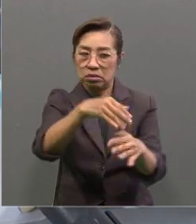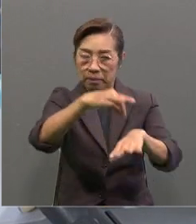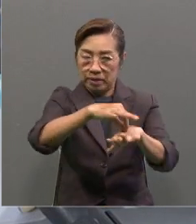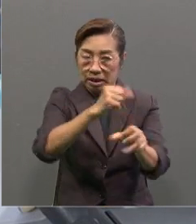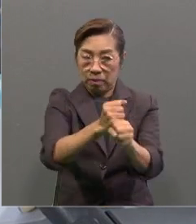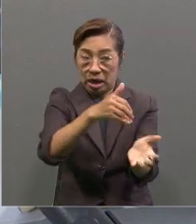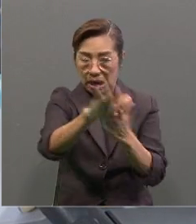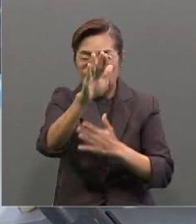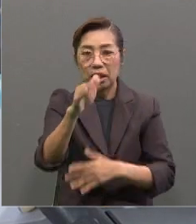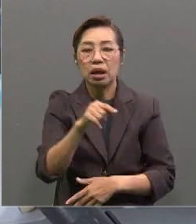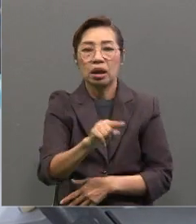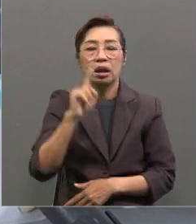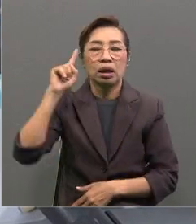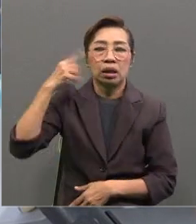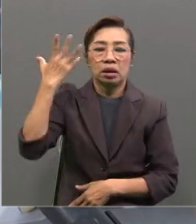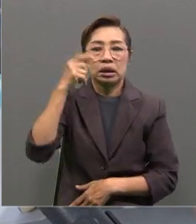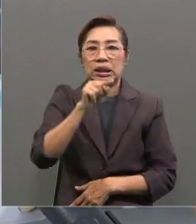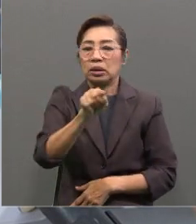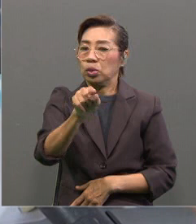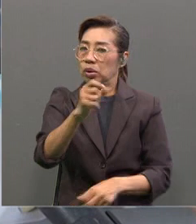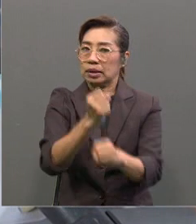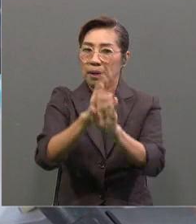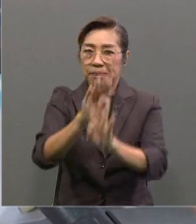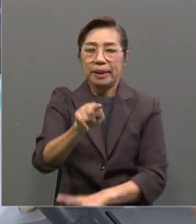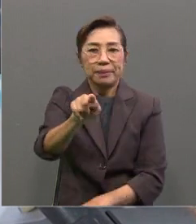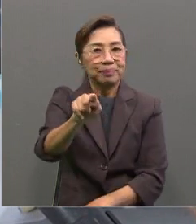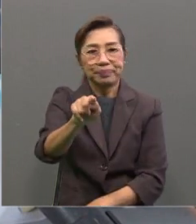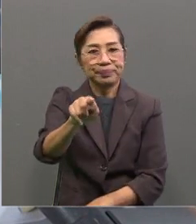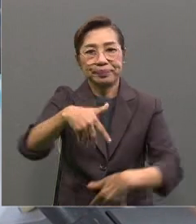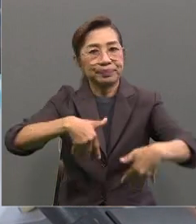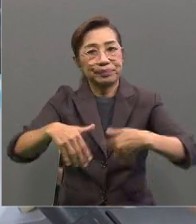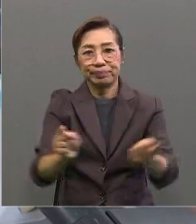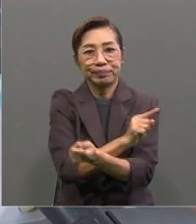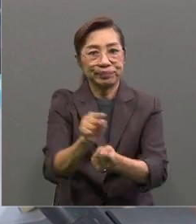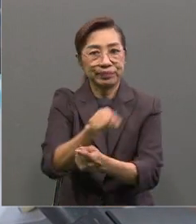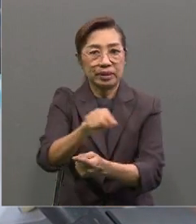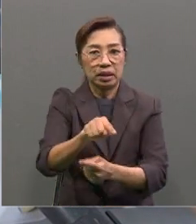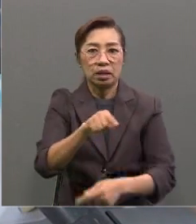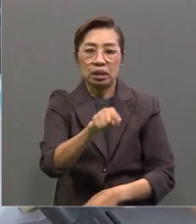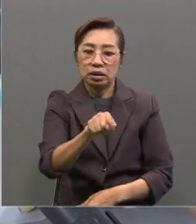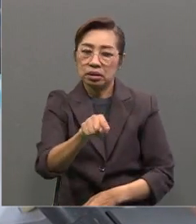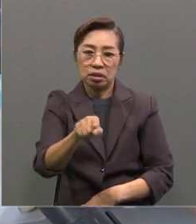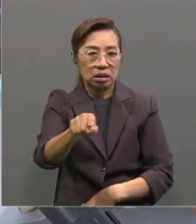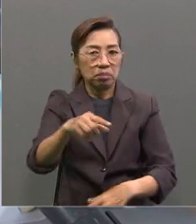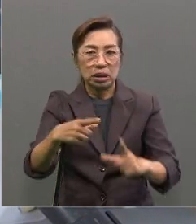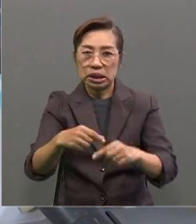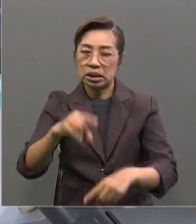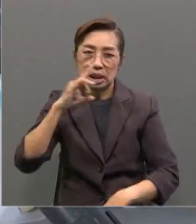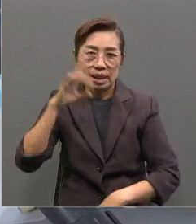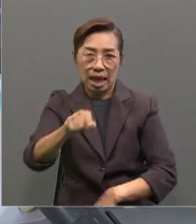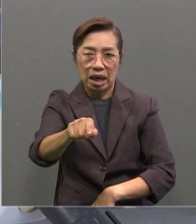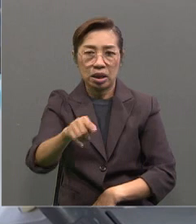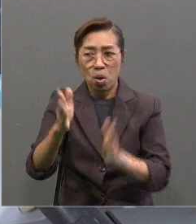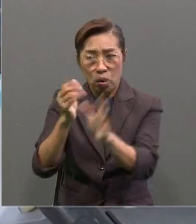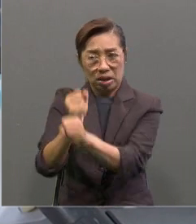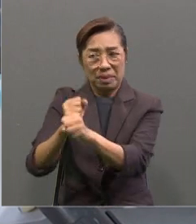จากที่ทำงานนะซึ่งอันนี้ถือว่าเป็นเรื่องเลวร้ายมากที่นะครับสังคมไทยที่น้องผู้หญิงคนหนึ่งนะครับตกเป็นเหยื่อของนะครับข้า